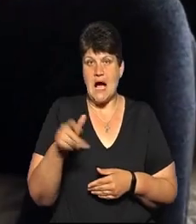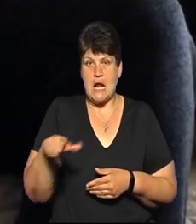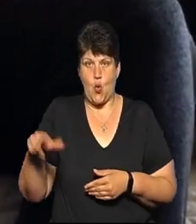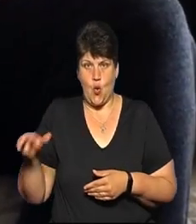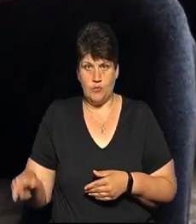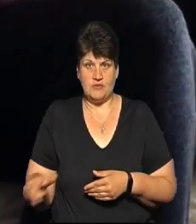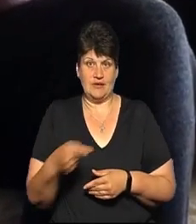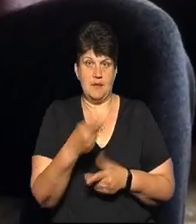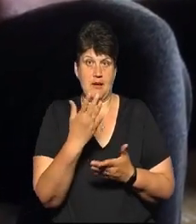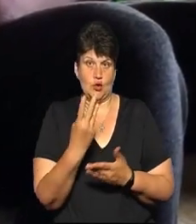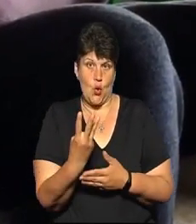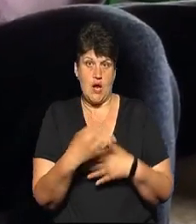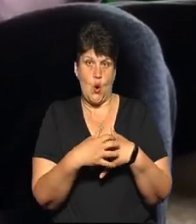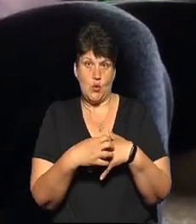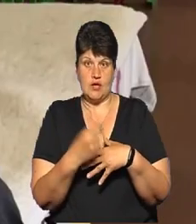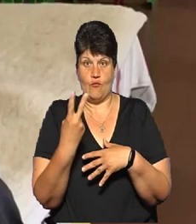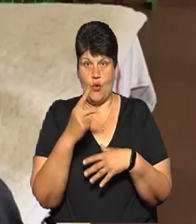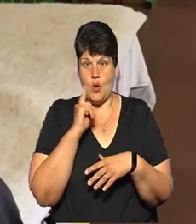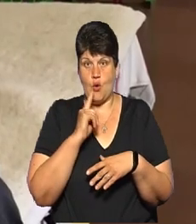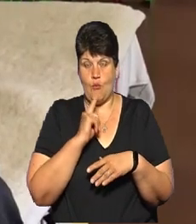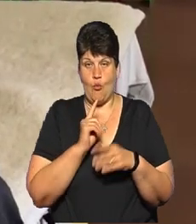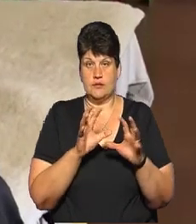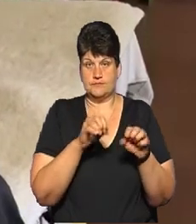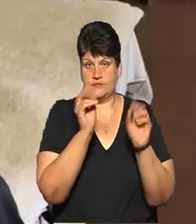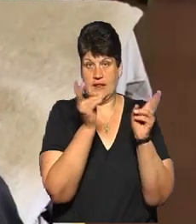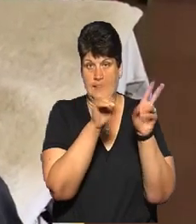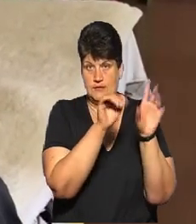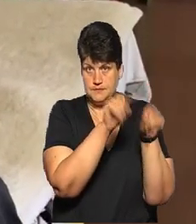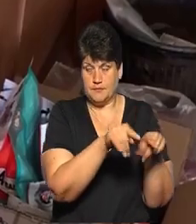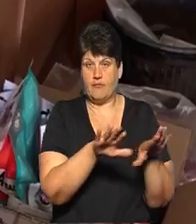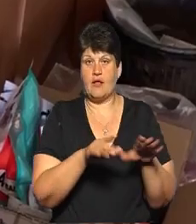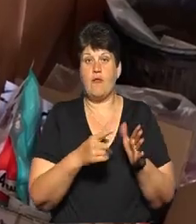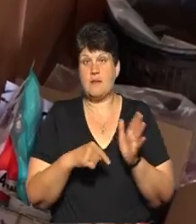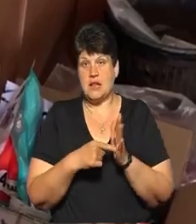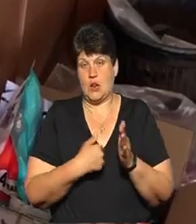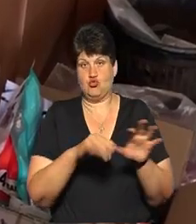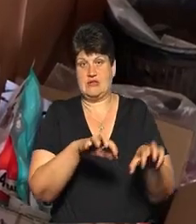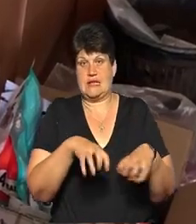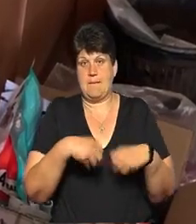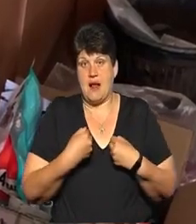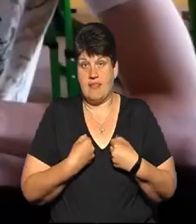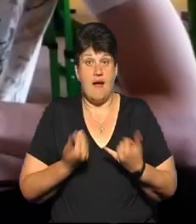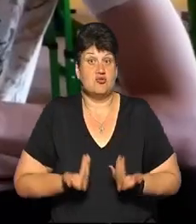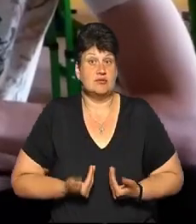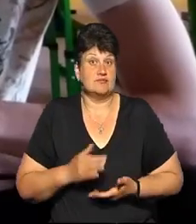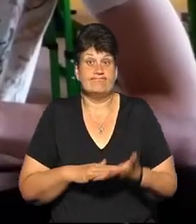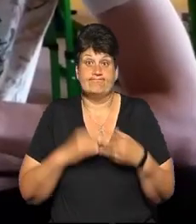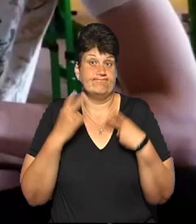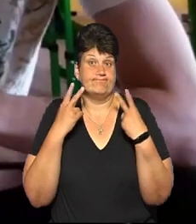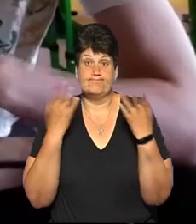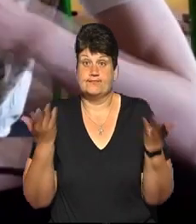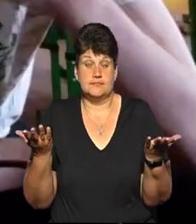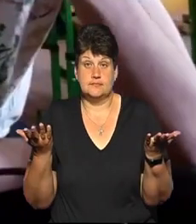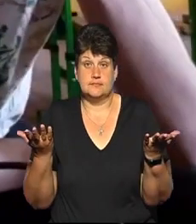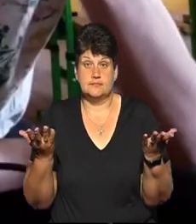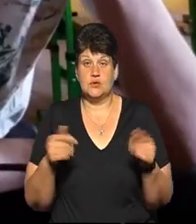троє котів. Двоє з них поки в окупованому місті, але вони хочуть їх забрати. Кажуть, де житимуть далі, поки не знають. Тут залежить